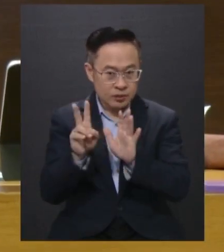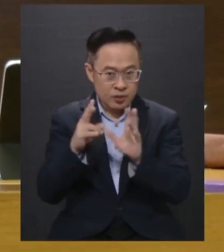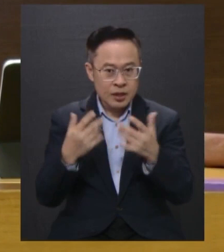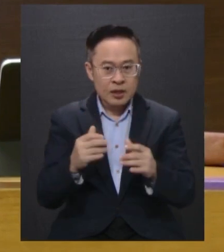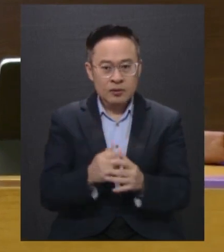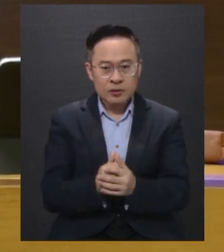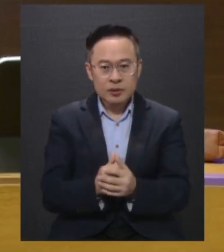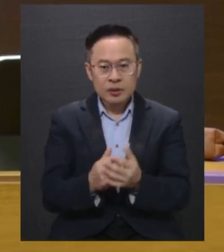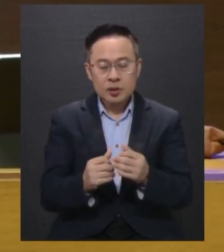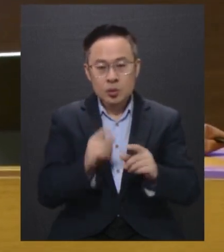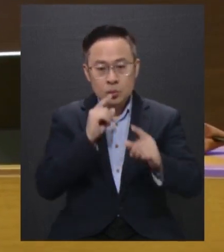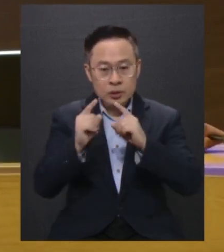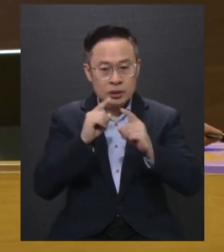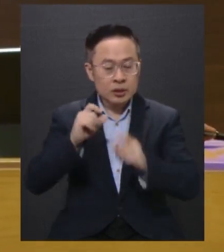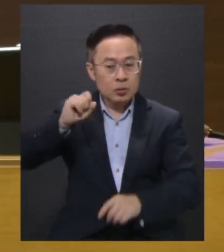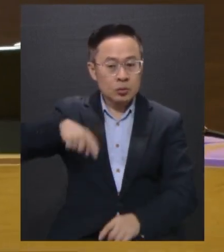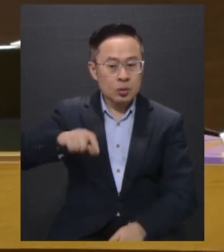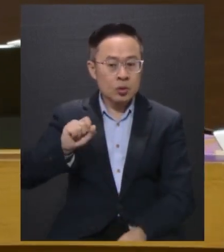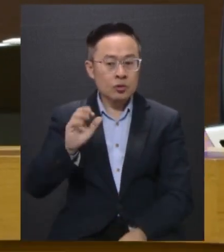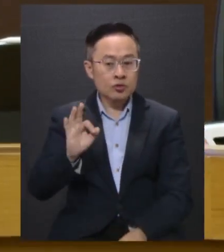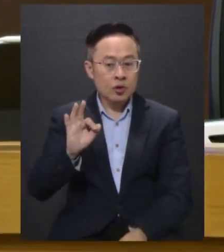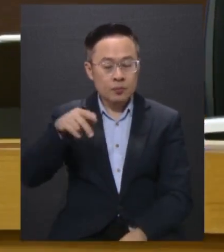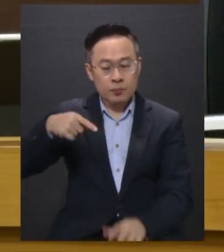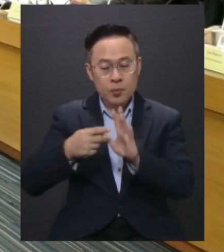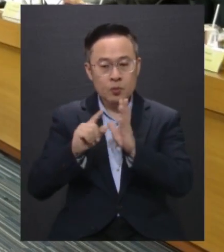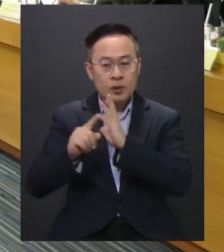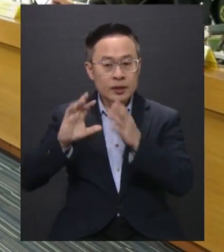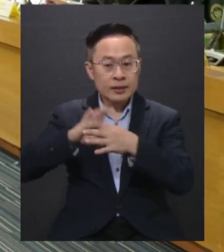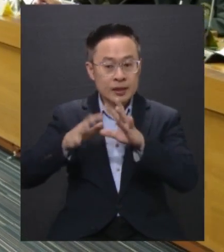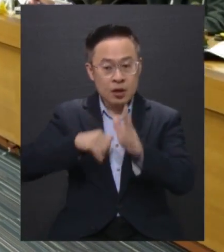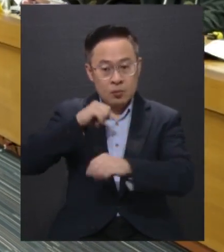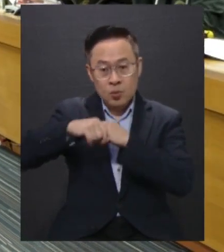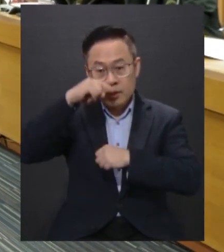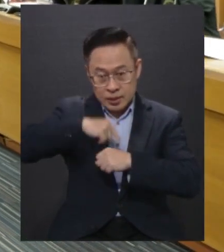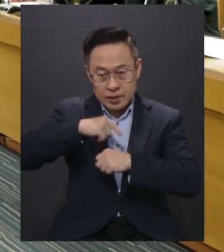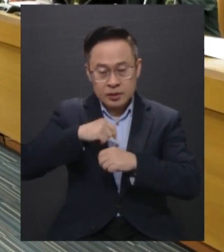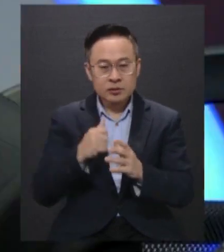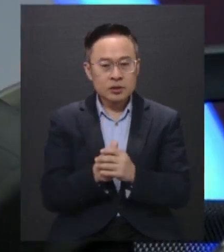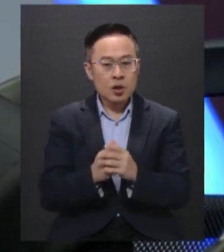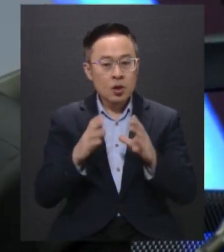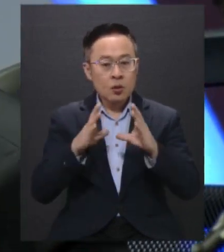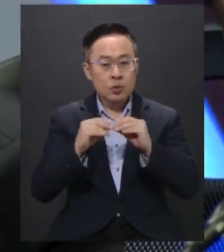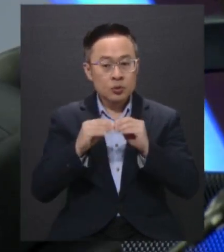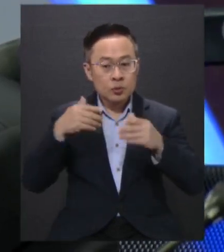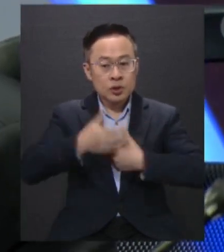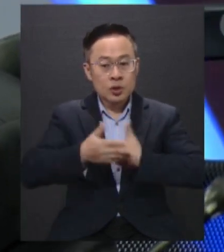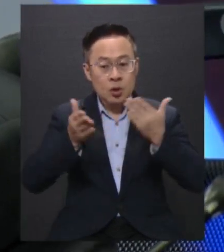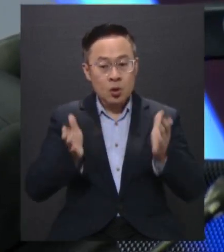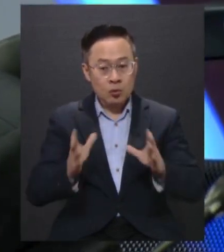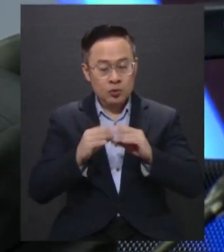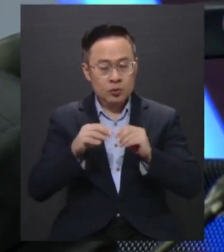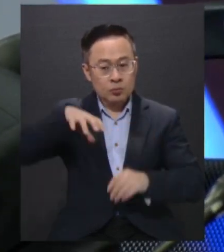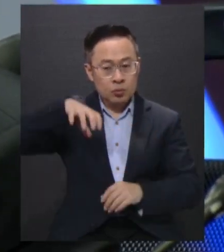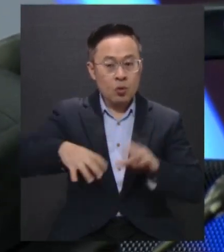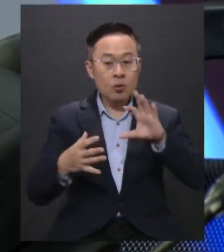ในหัวข้อเรื่องซอฟต์พาวเวอร์มวยไทยจากครั้งที่แล้วที่ห้องประชุม1ชั้น7อาคารเฉลิมพระเกียรติ7รอบพระชนพรรษา